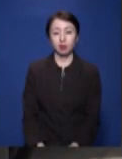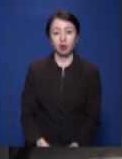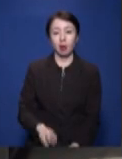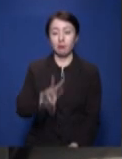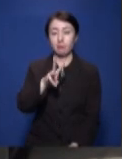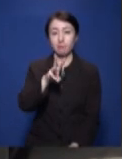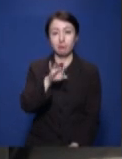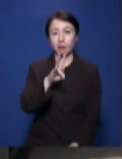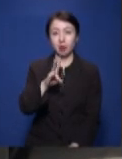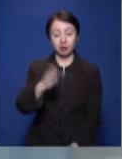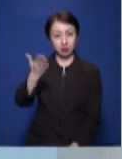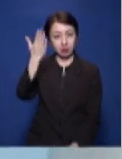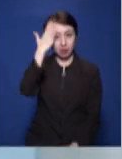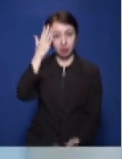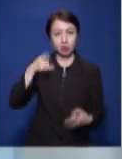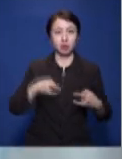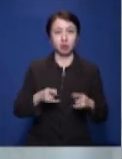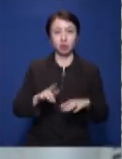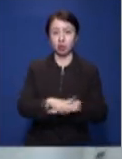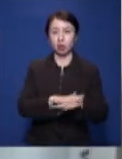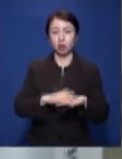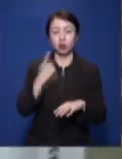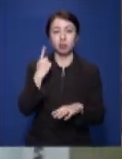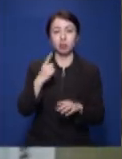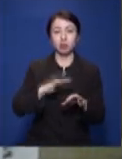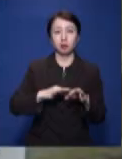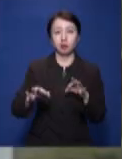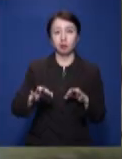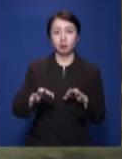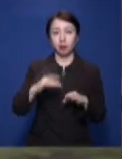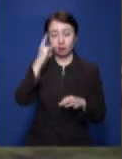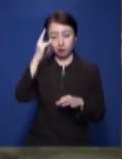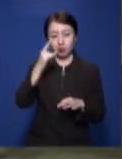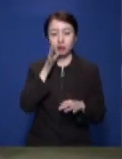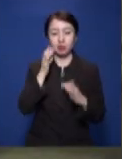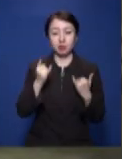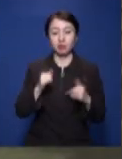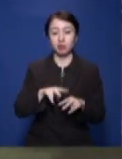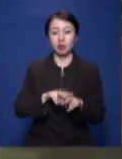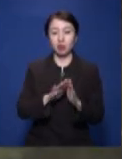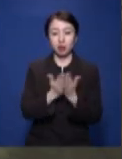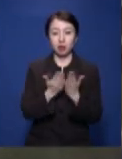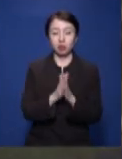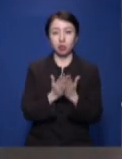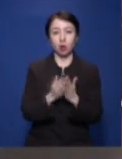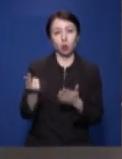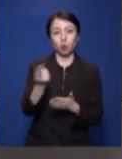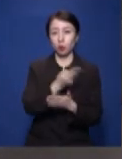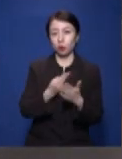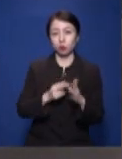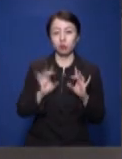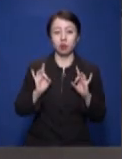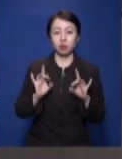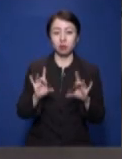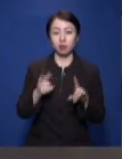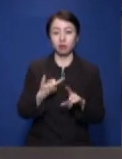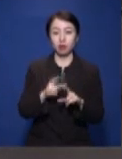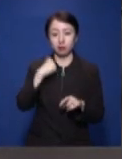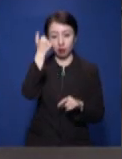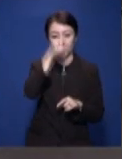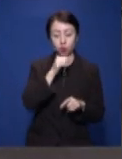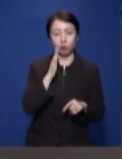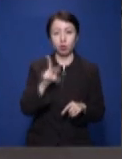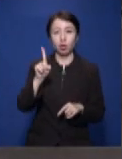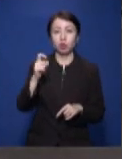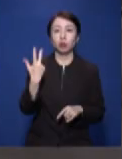Бейімбет Майлин – талант, рожденный народом, один из основателей прозы в казахской советской литературе, жанра художественного рассказа. В этом году